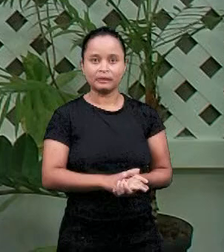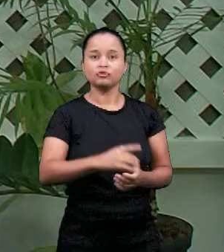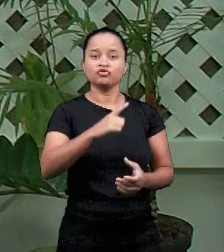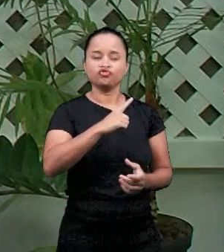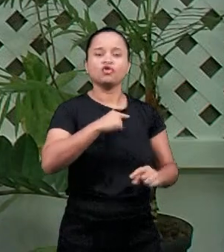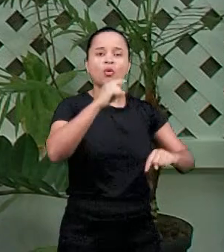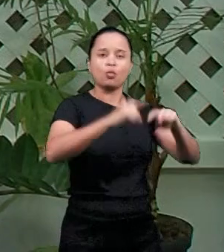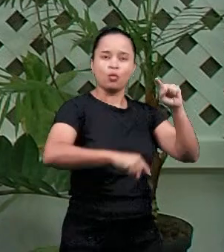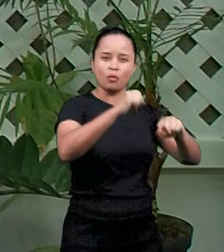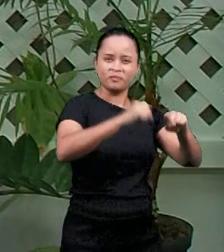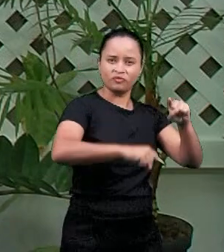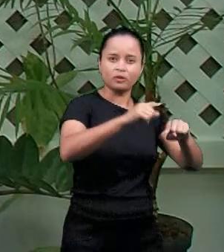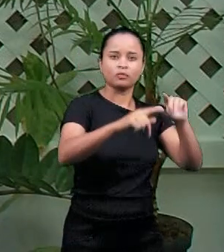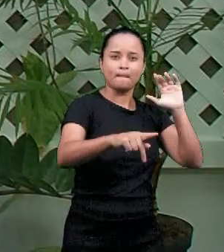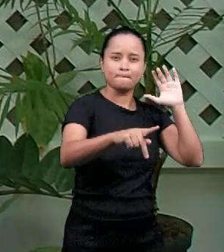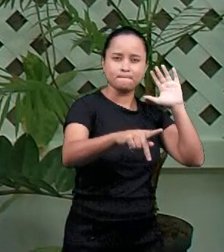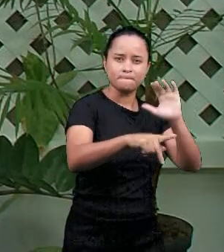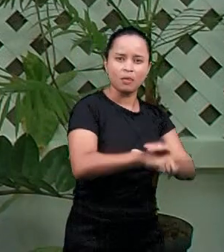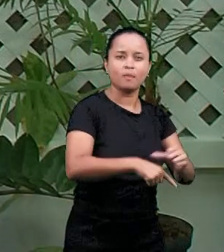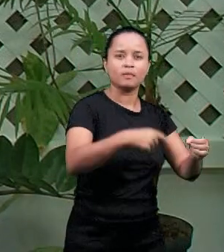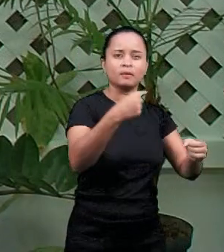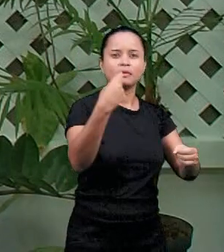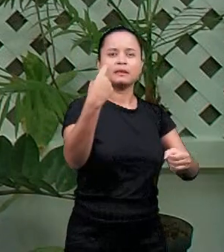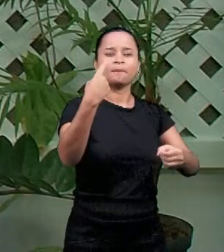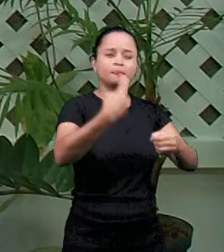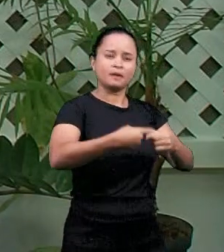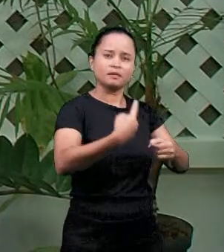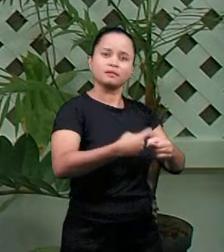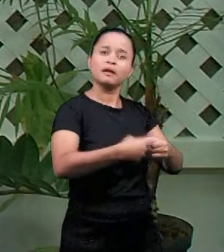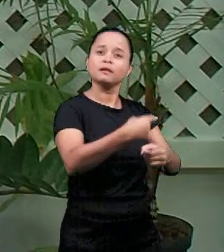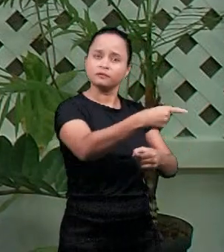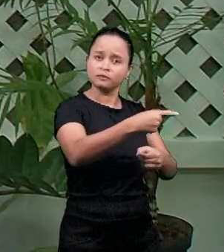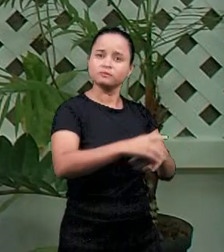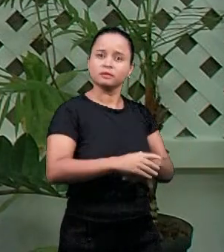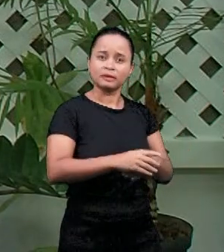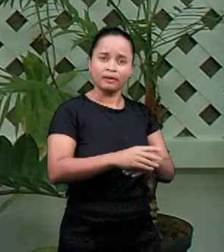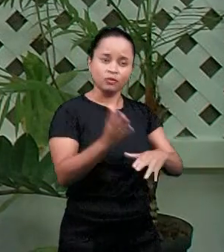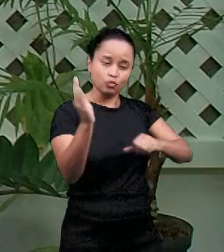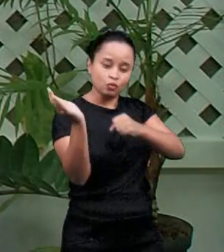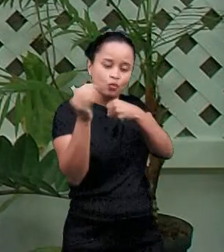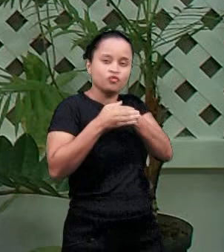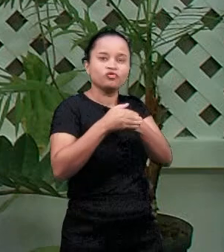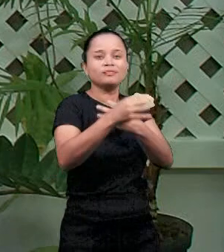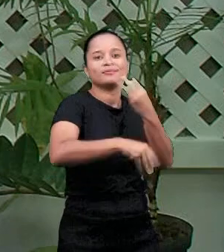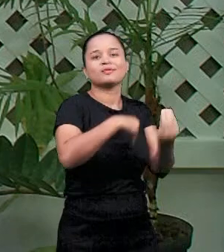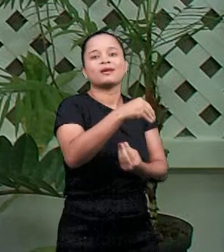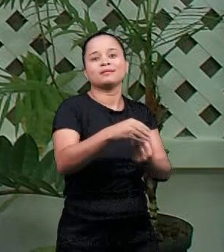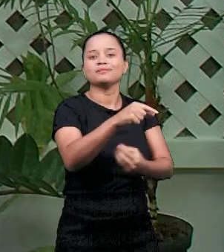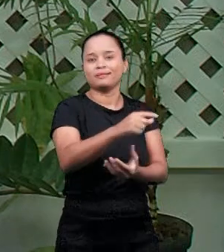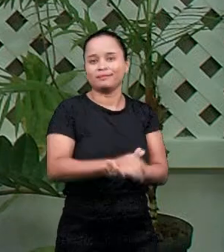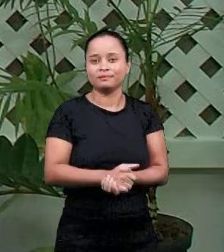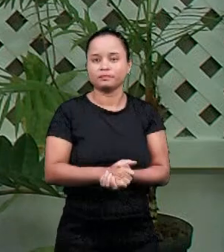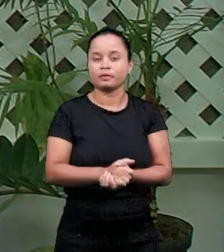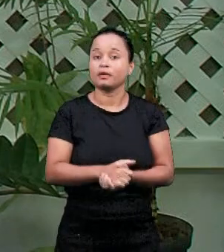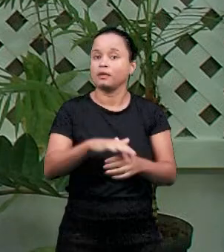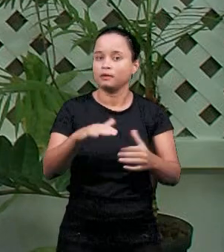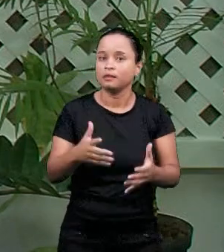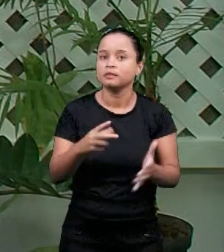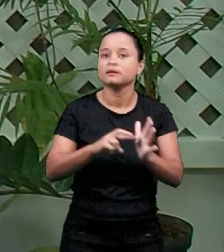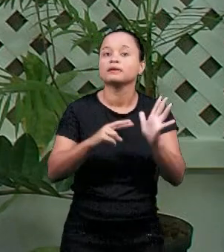babylonienne et quelques objets qu'il avait cachés. L'anathème. C'était l'anathème qui était là. L'anathème,